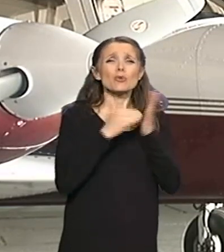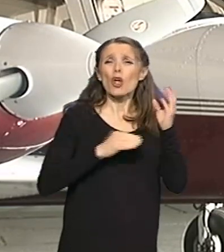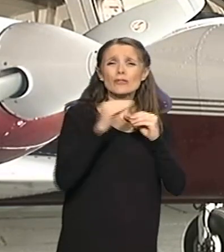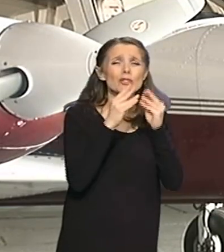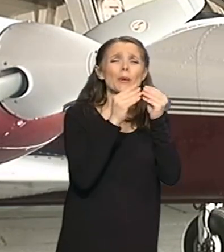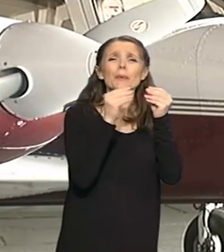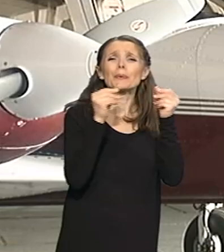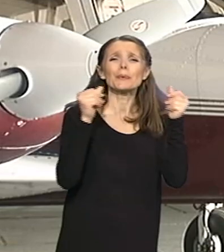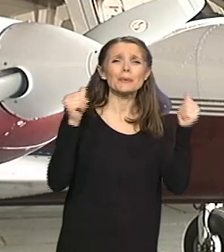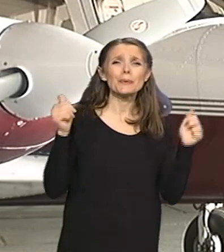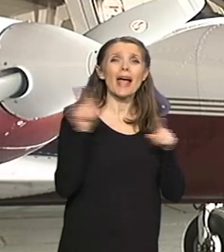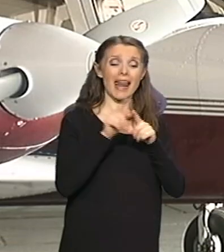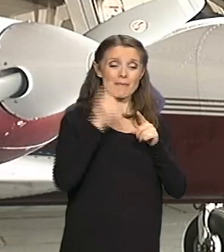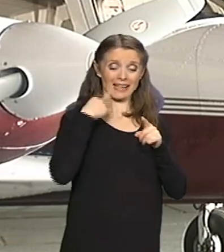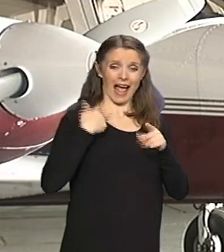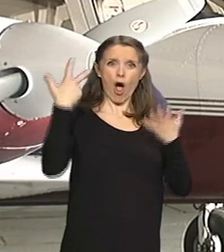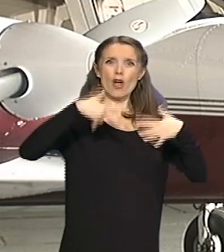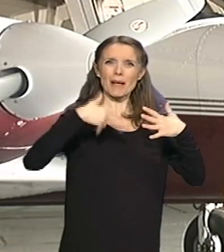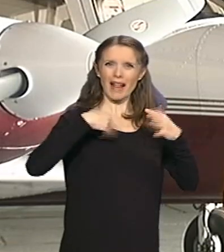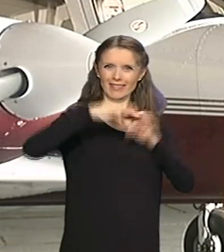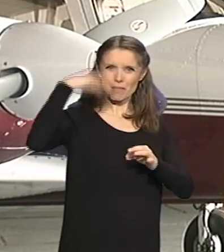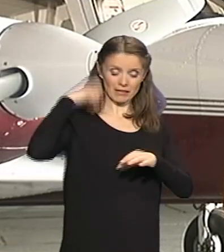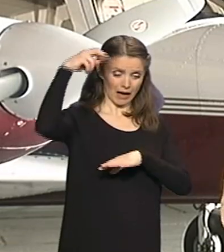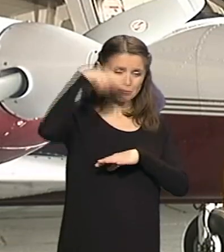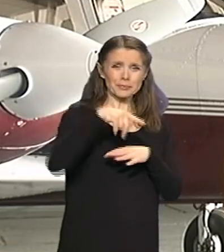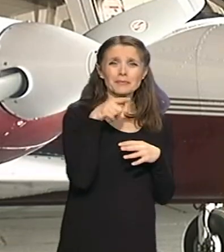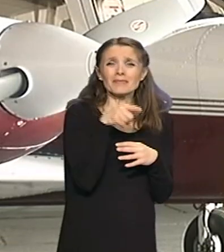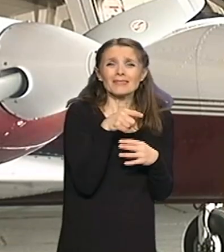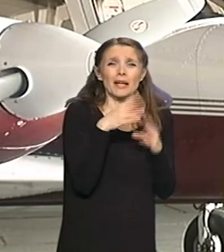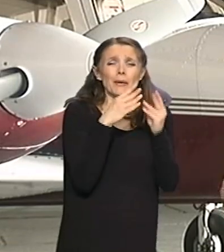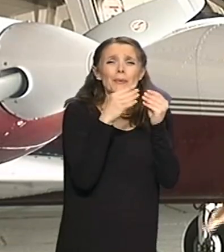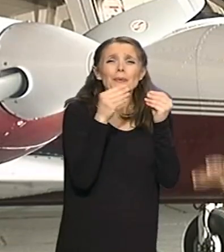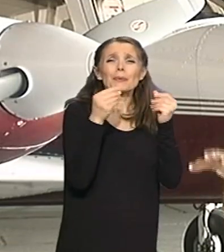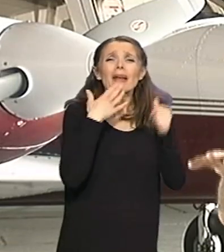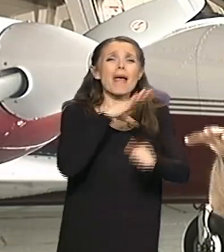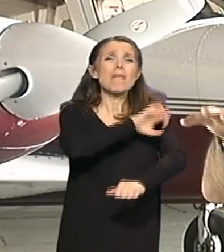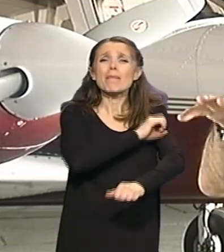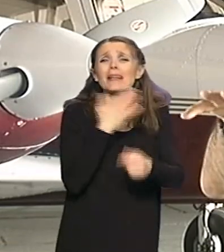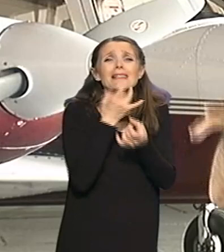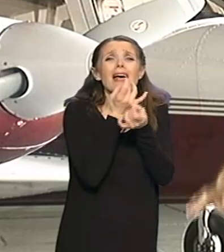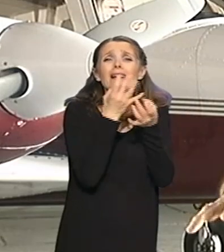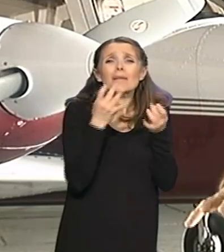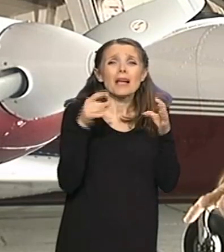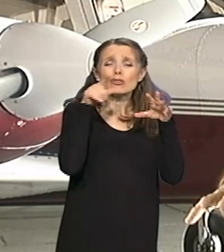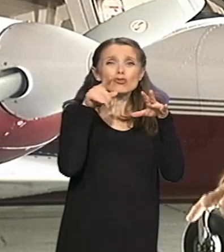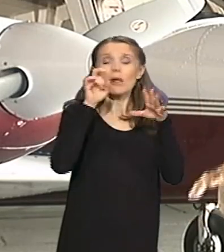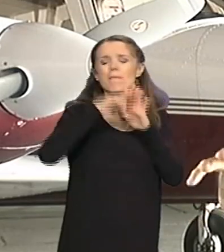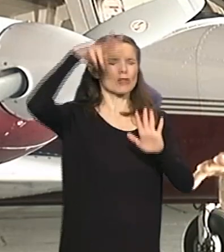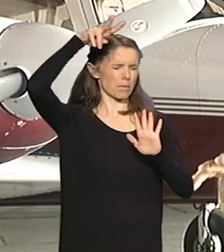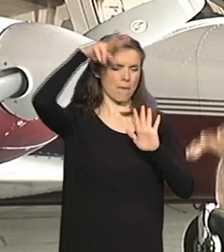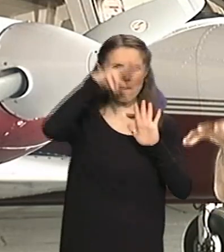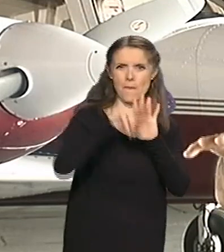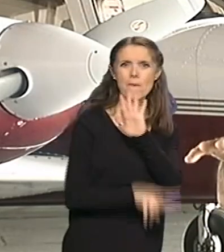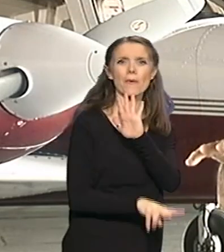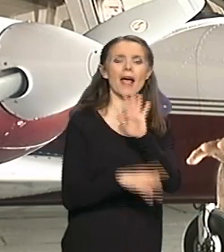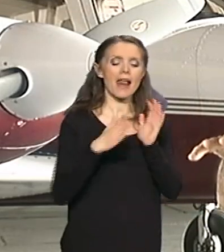trećina atmosfere. Znači, i zbog toga je brzina mnogo veća. Znači, ako je brzina na oko 2000 ili 1000